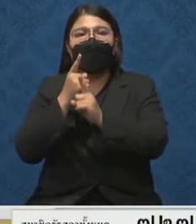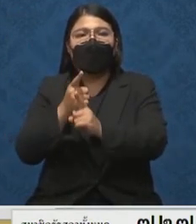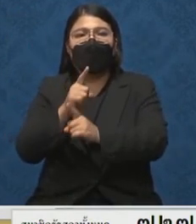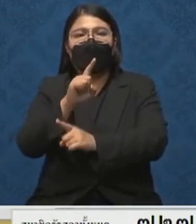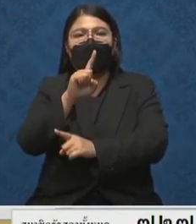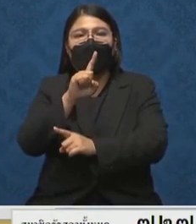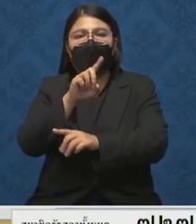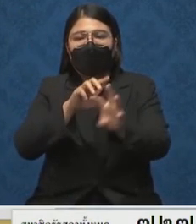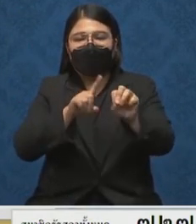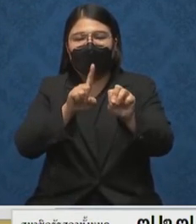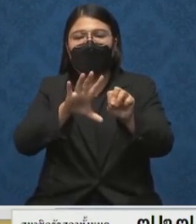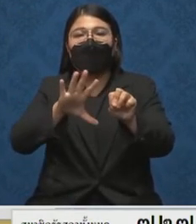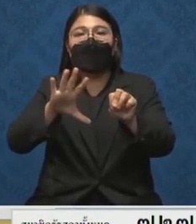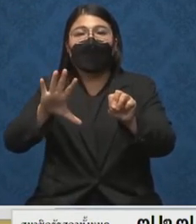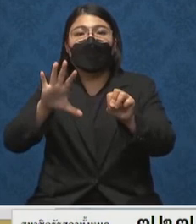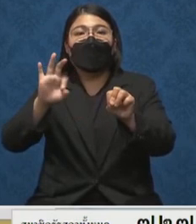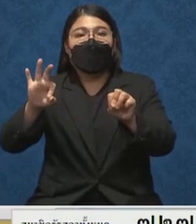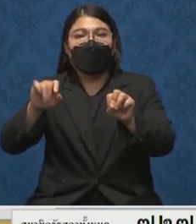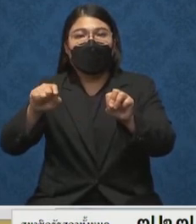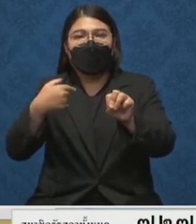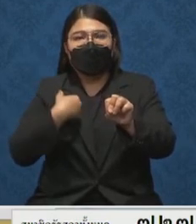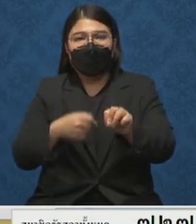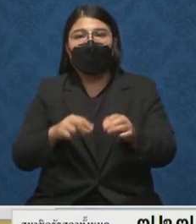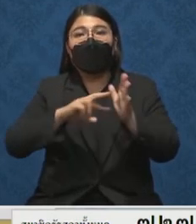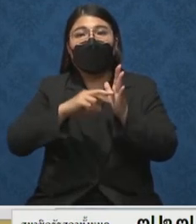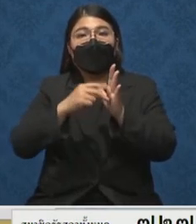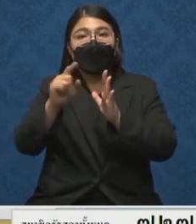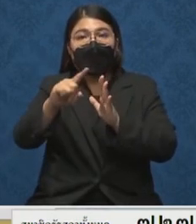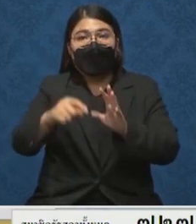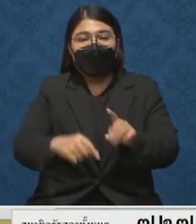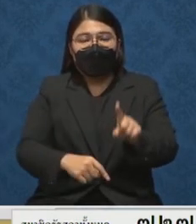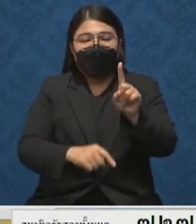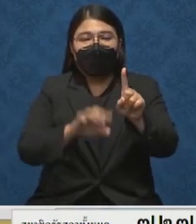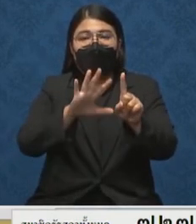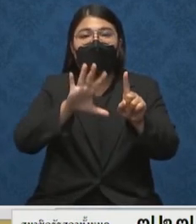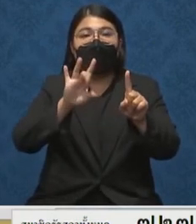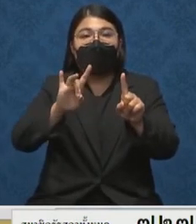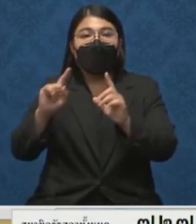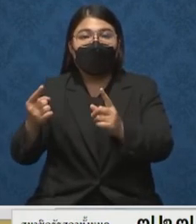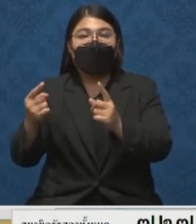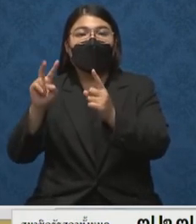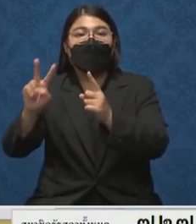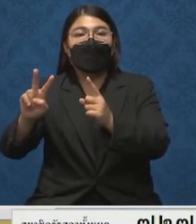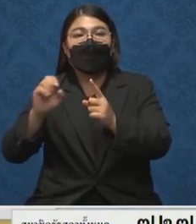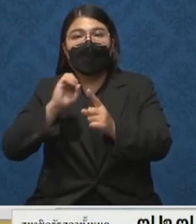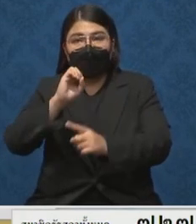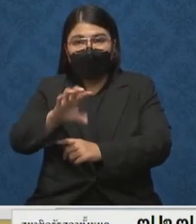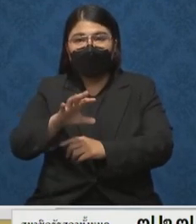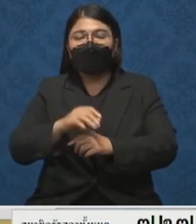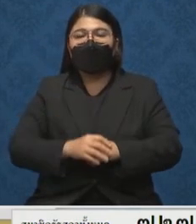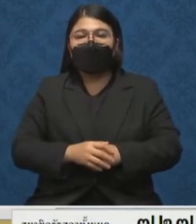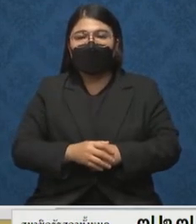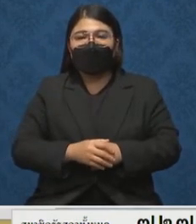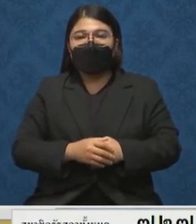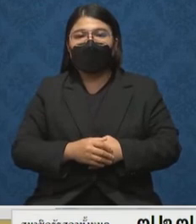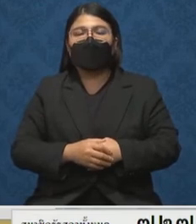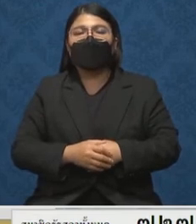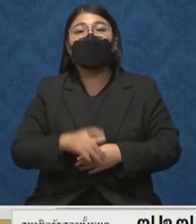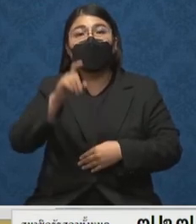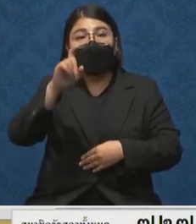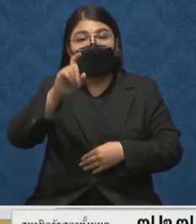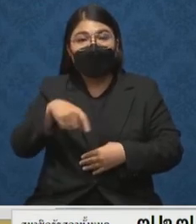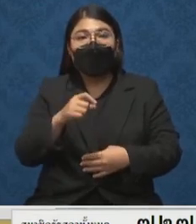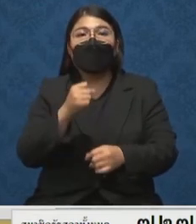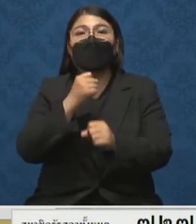รั้มายืนยัอีกว่าขั้นตอนตามมาตร 159 วั 2 นั้นต้องทำ